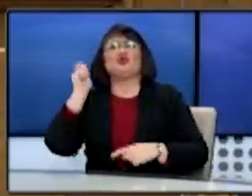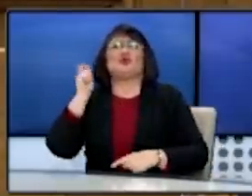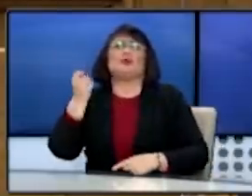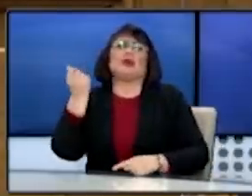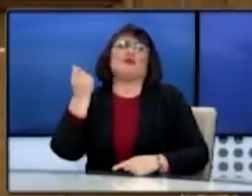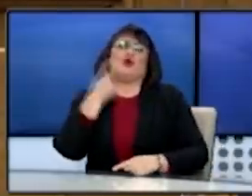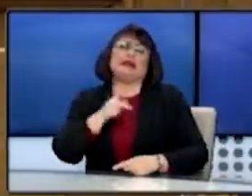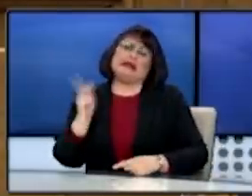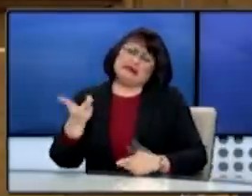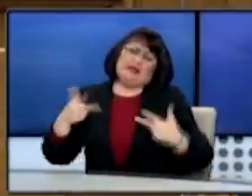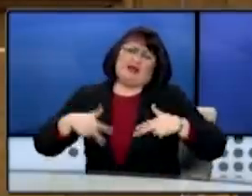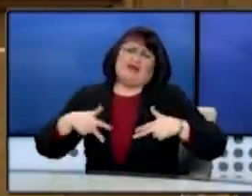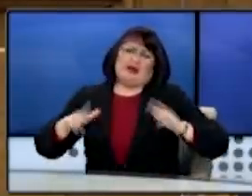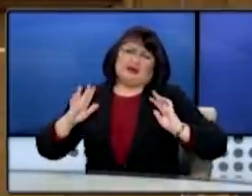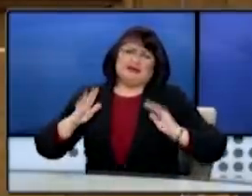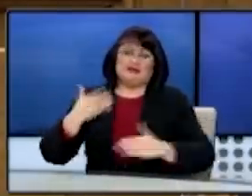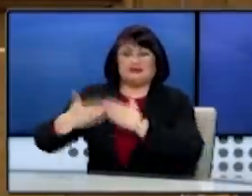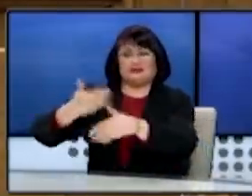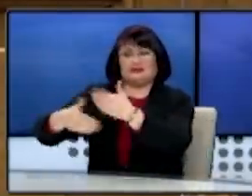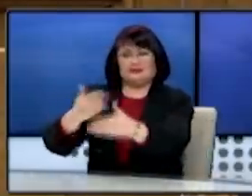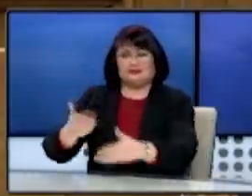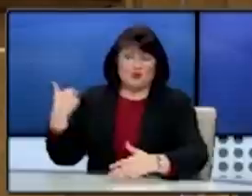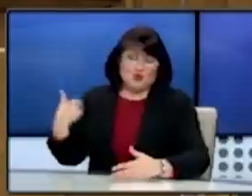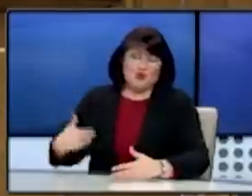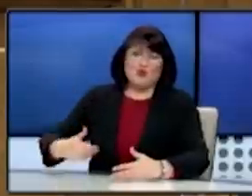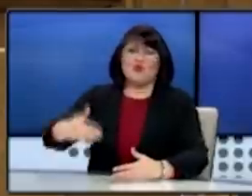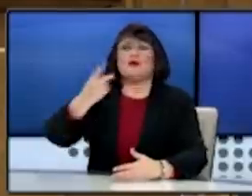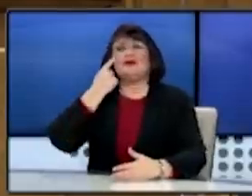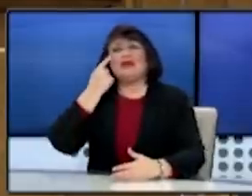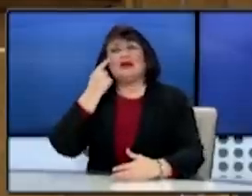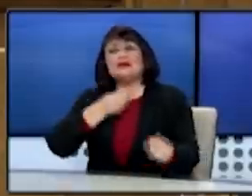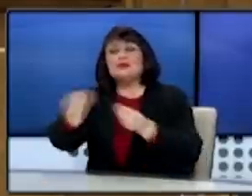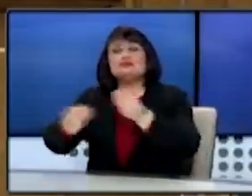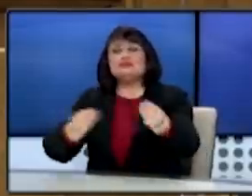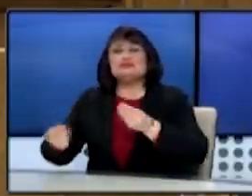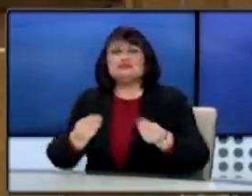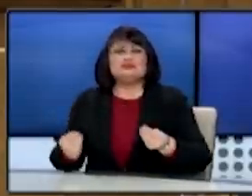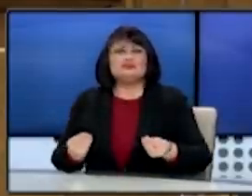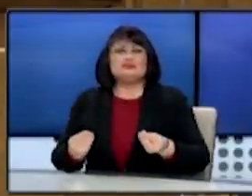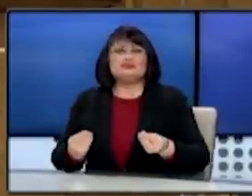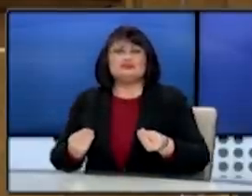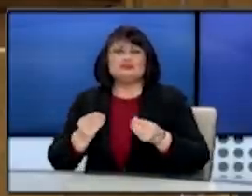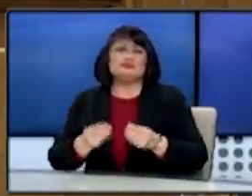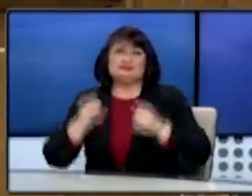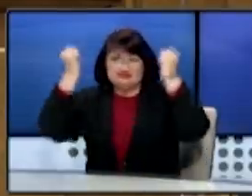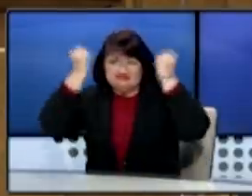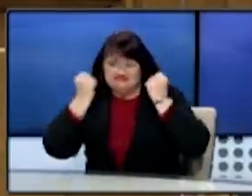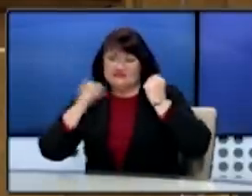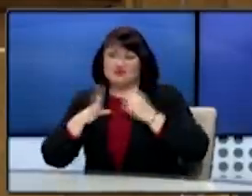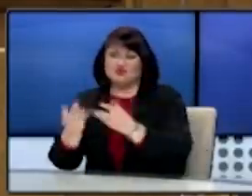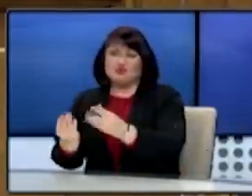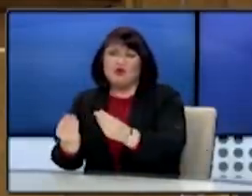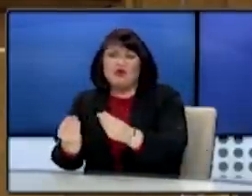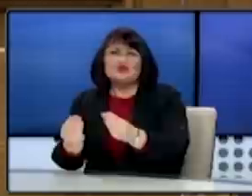των κυβερνήσεων. Διαχρονικά αποτελεί το μέσο αναδιανομής σε βάρος των πολλών και προς όφελος των